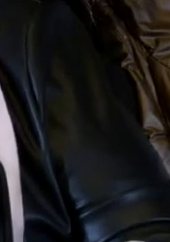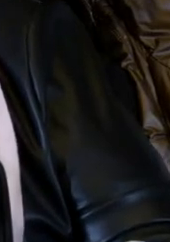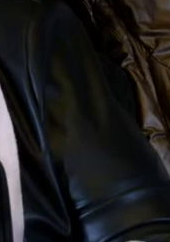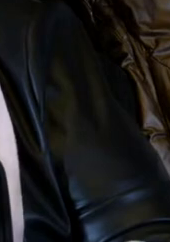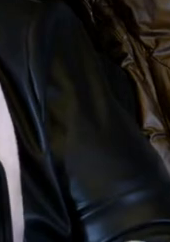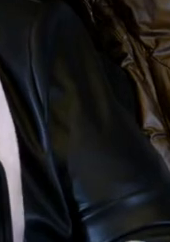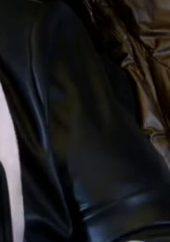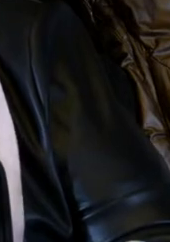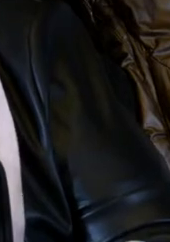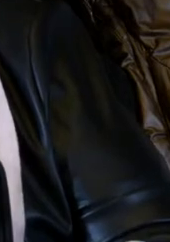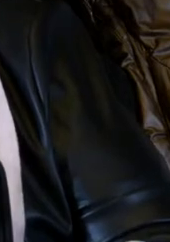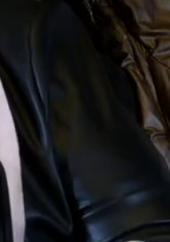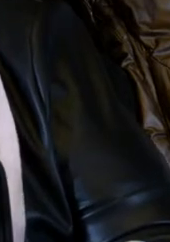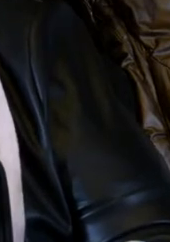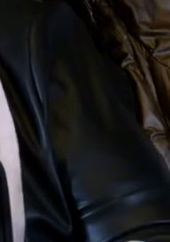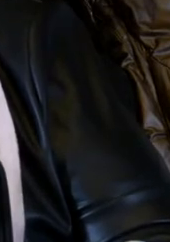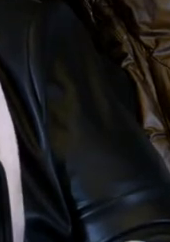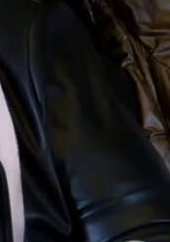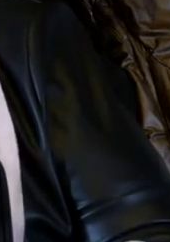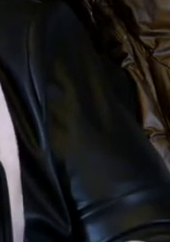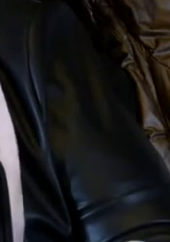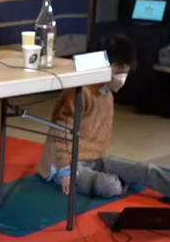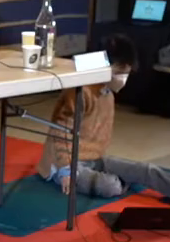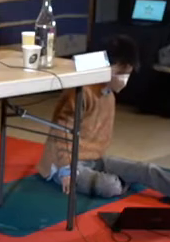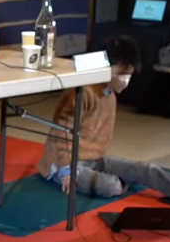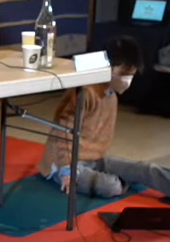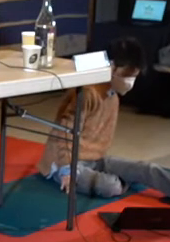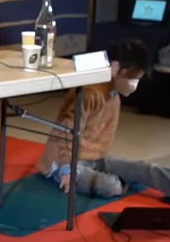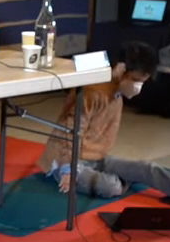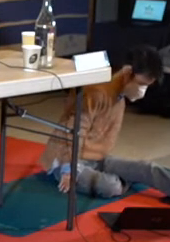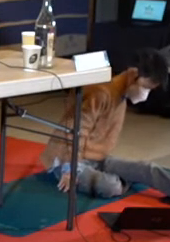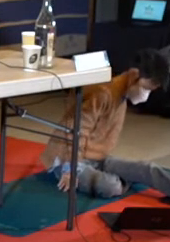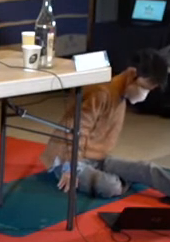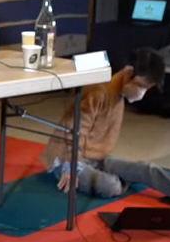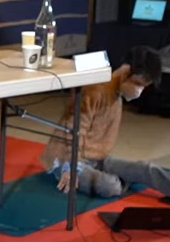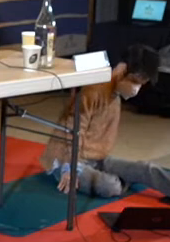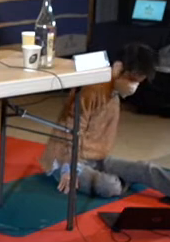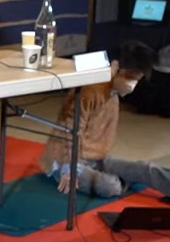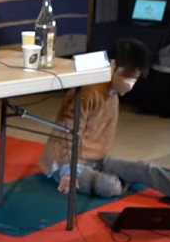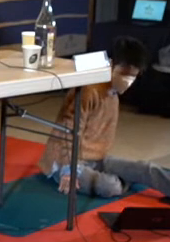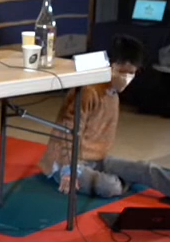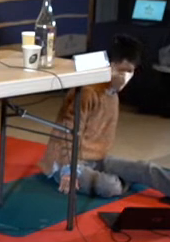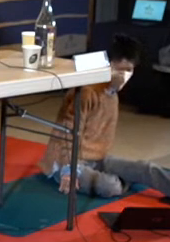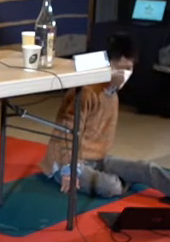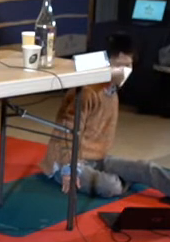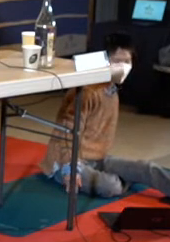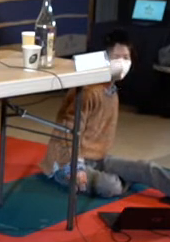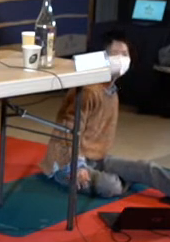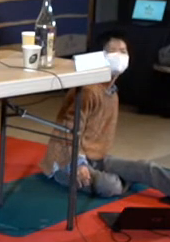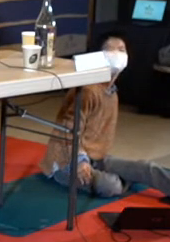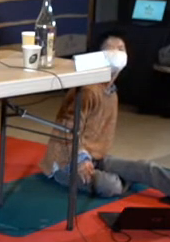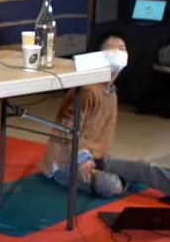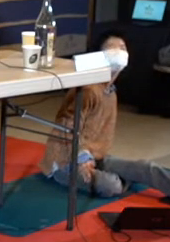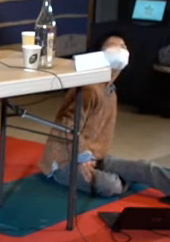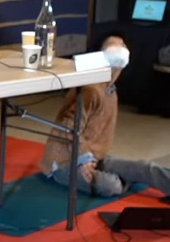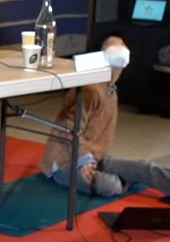mais à la hauteur des besoins. D'autres pays ont fermé les institutions et les personnes ont retrouvé leur liberté tout en ayant un accompagnement adéquat. Alors,